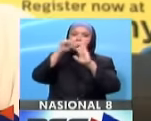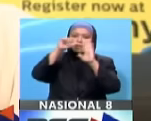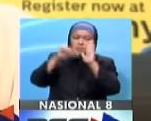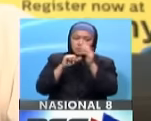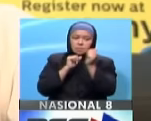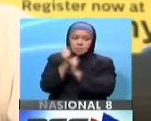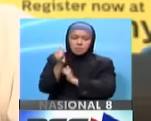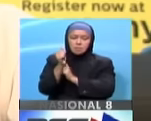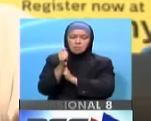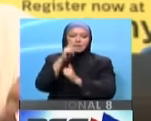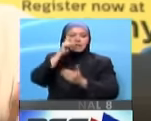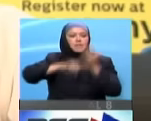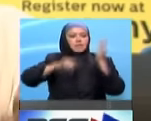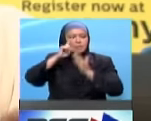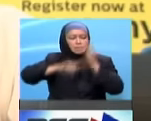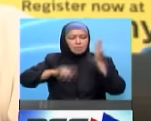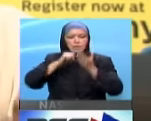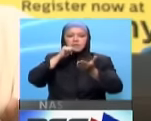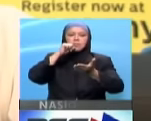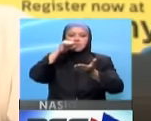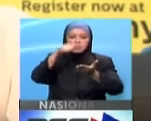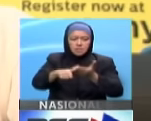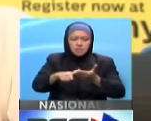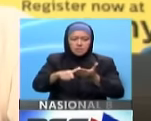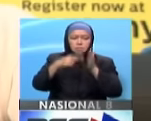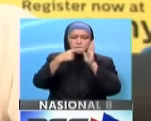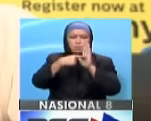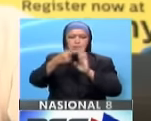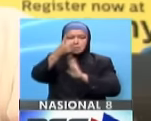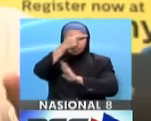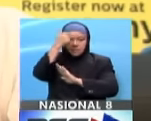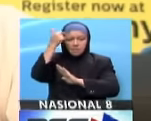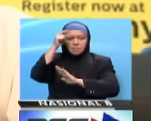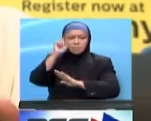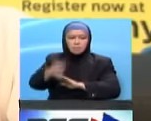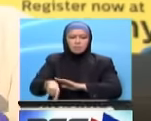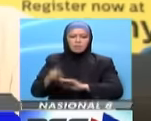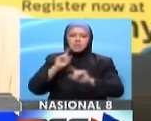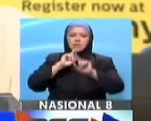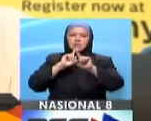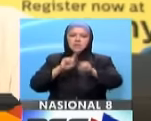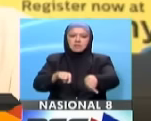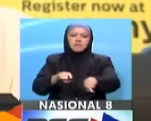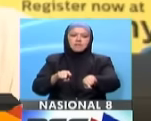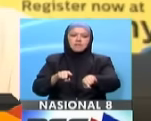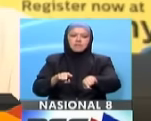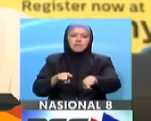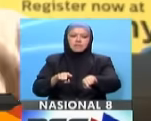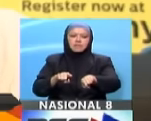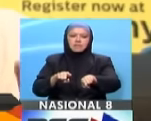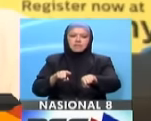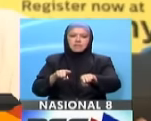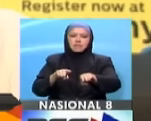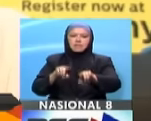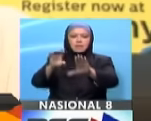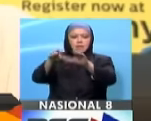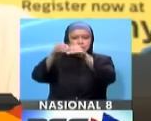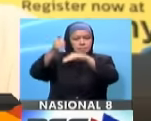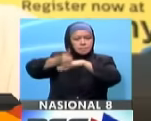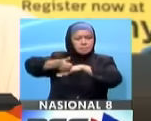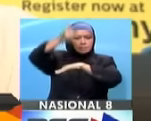apa saja surat tunjuk sebab mestilah dijawab kepada Suruhjaya Sukan, Sports